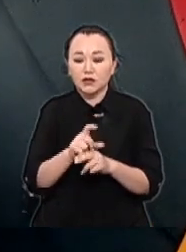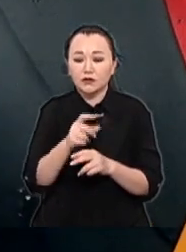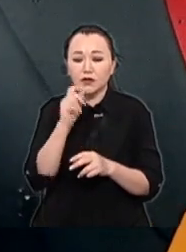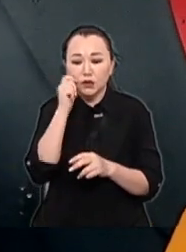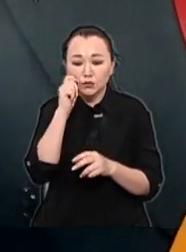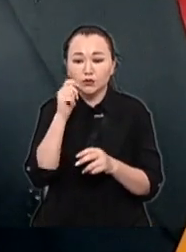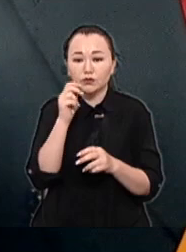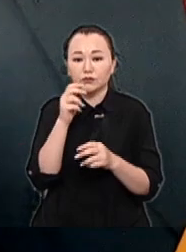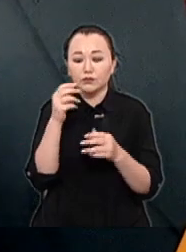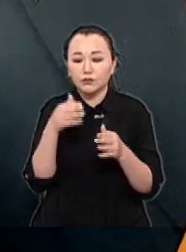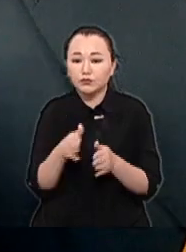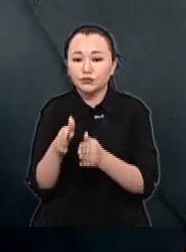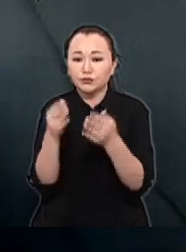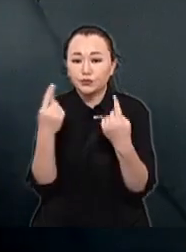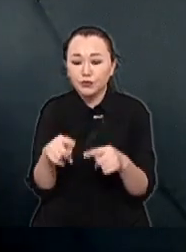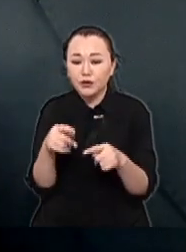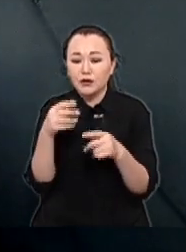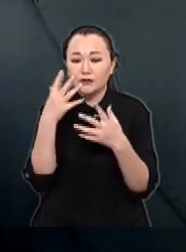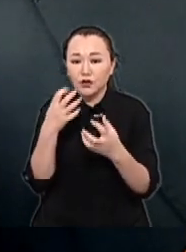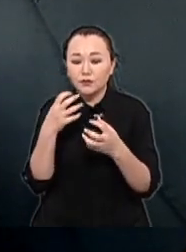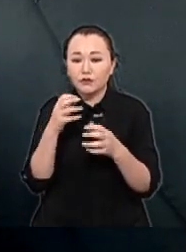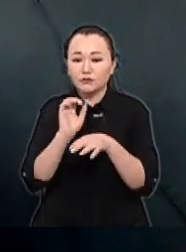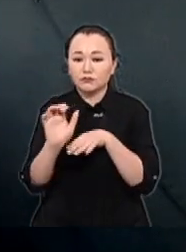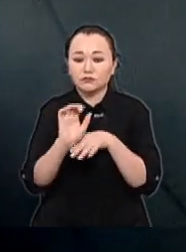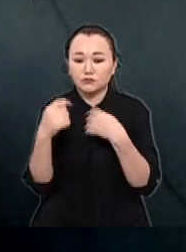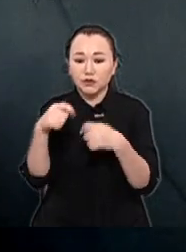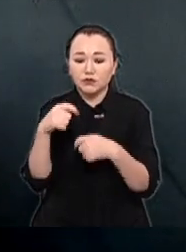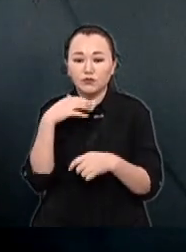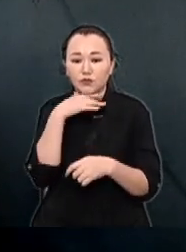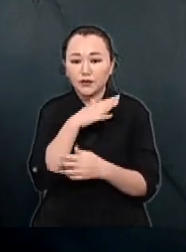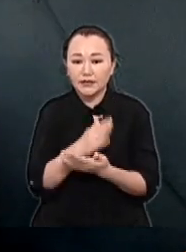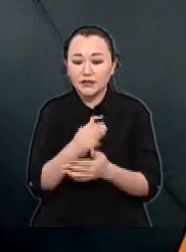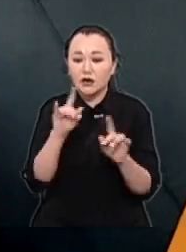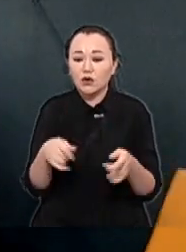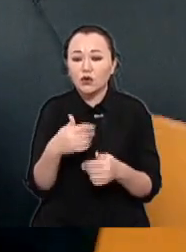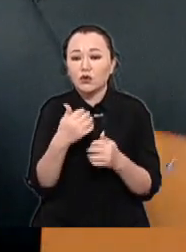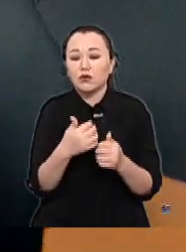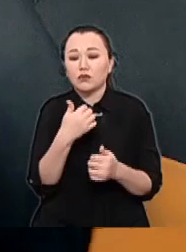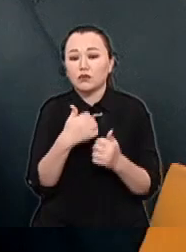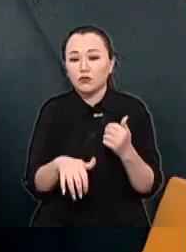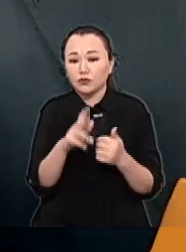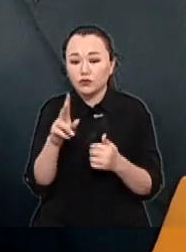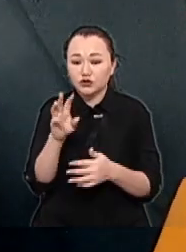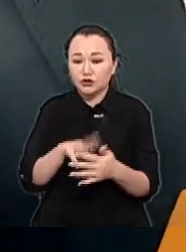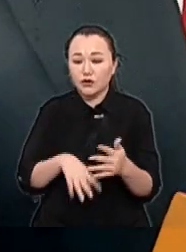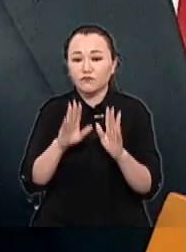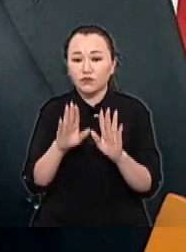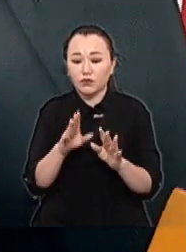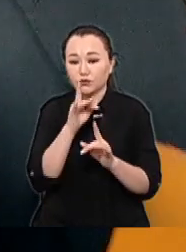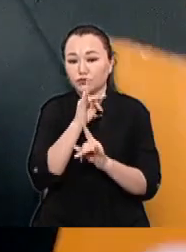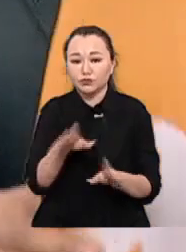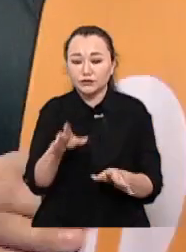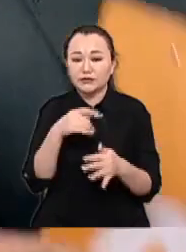түрүн көлөңкөлү жол менен чегара асырып жаткандар жетерлик. Ал кызылорда орган өкүлдөрү шектеуди элемегендерге тек айыппул салып гана коймайбыз дейт.